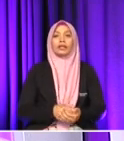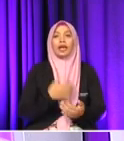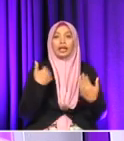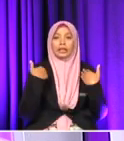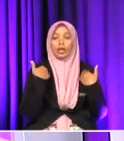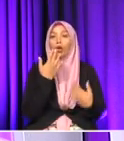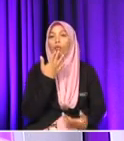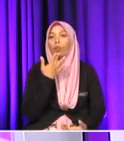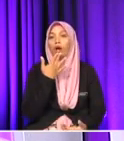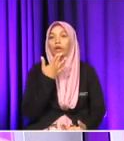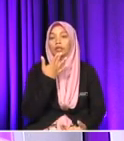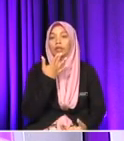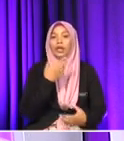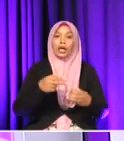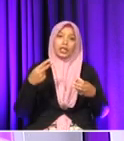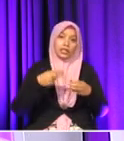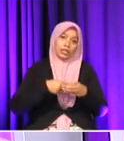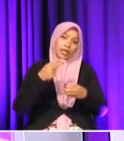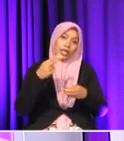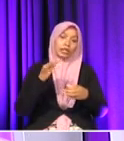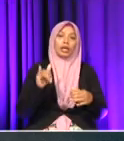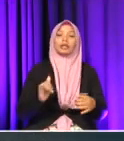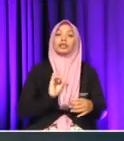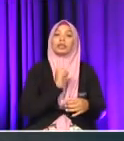hasil karya kita tadi betul